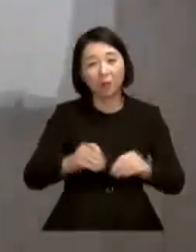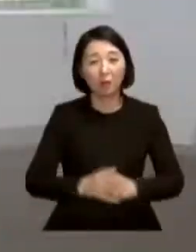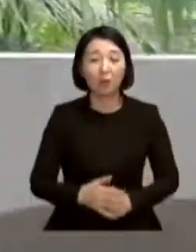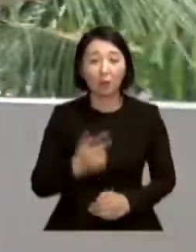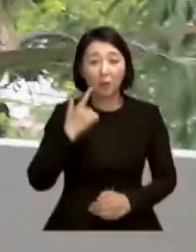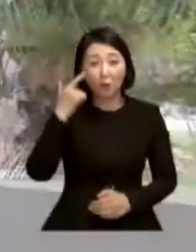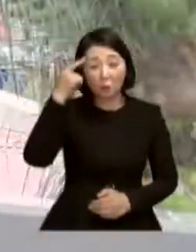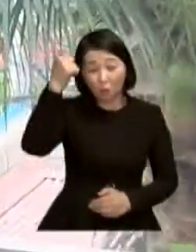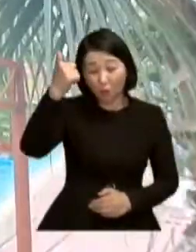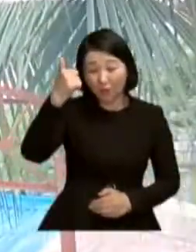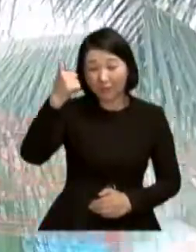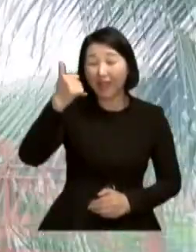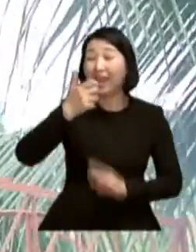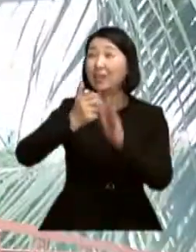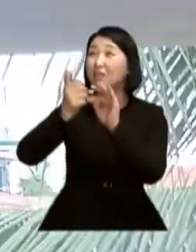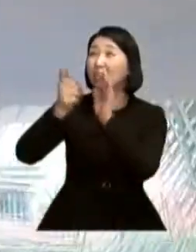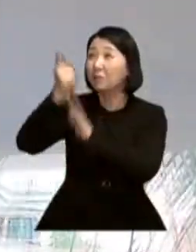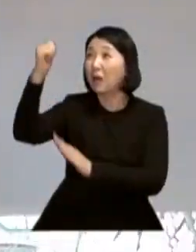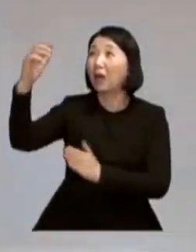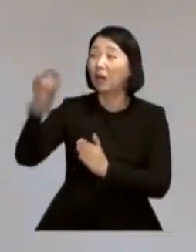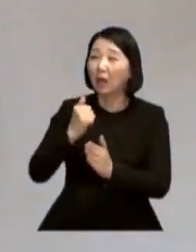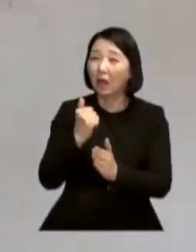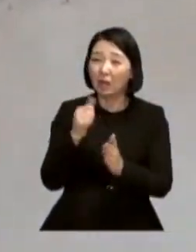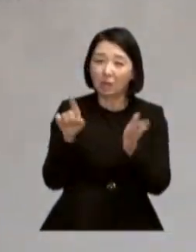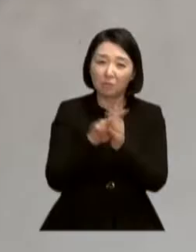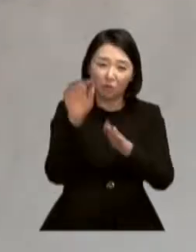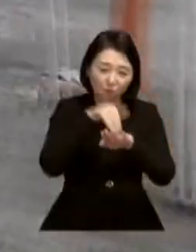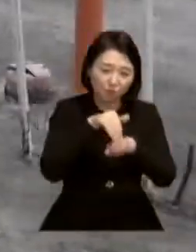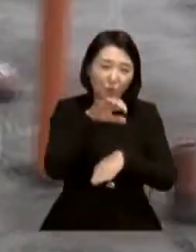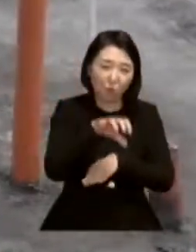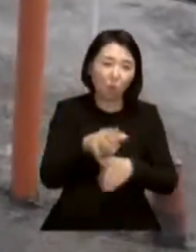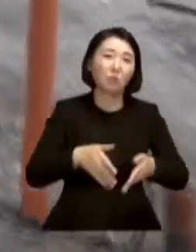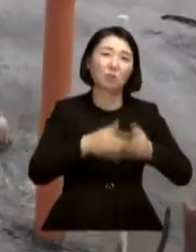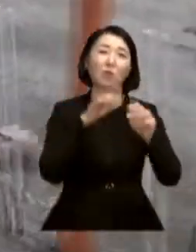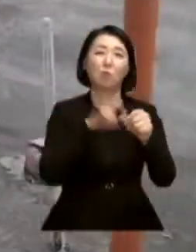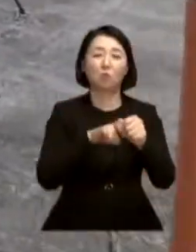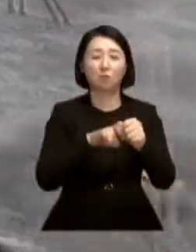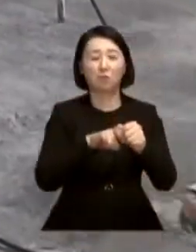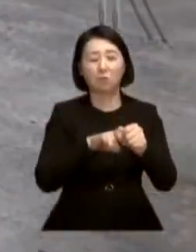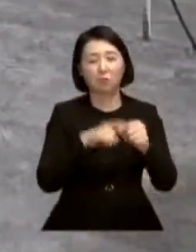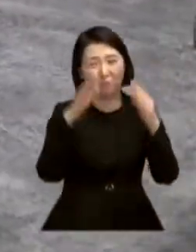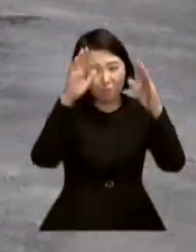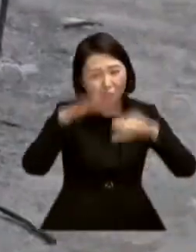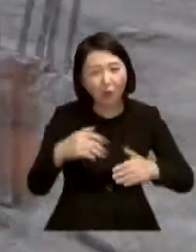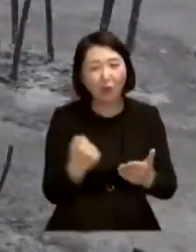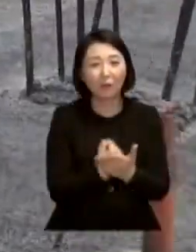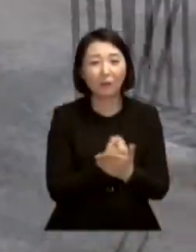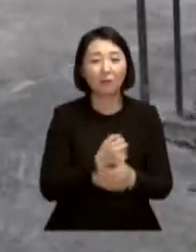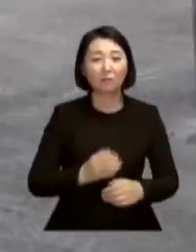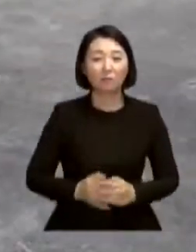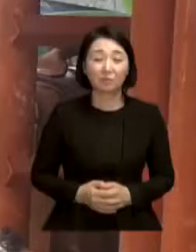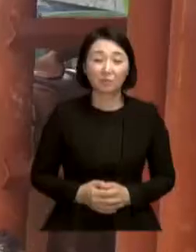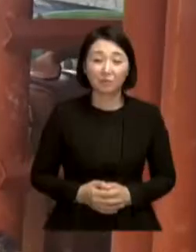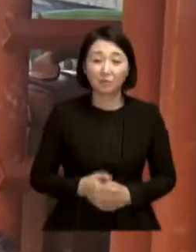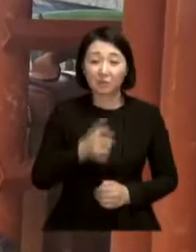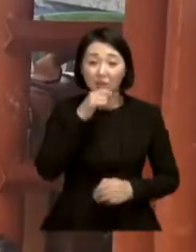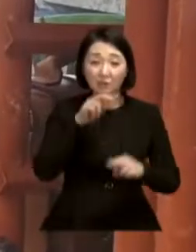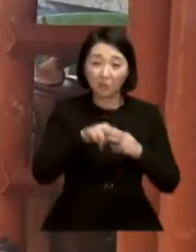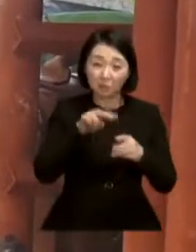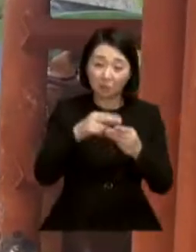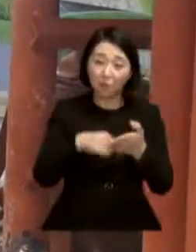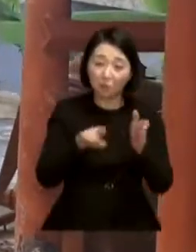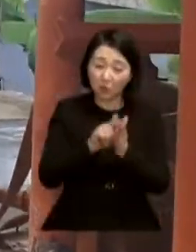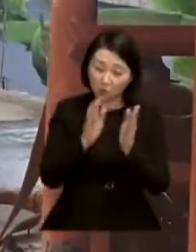소명을 품은 다음 세대들의 신앙 훈련을 위해 세우던 것이라 그 안타까움이 더한데 샘물센터를 위해서 기도하는